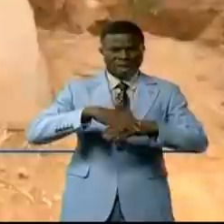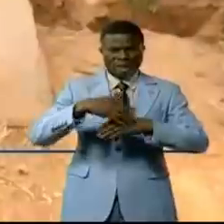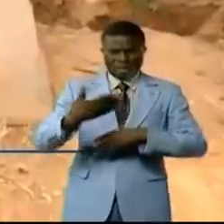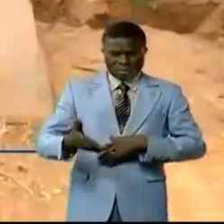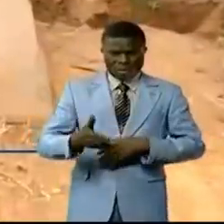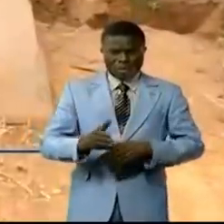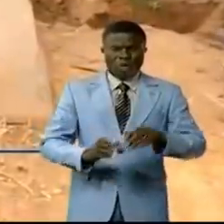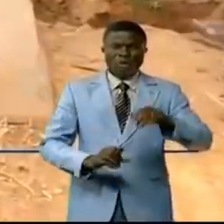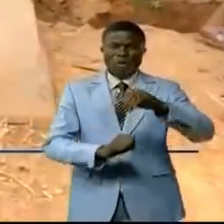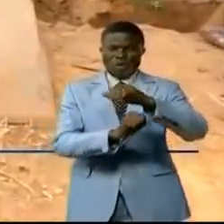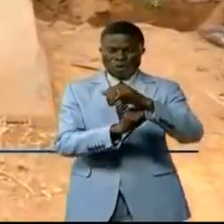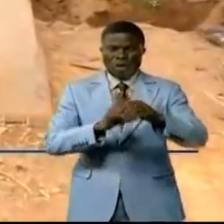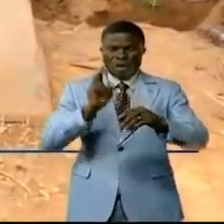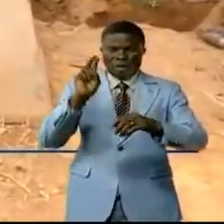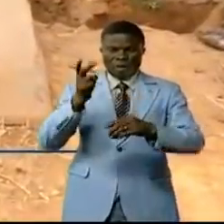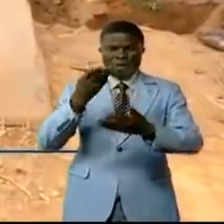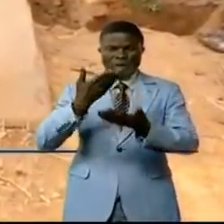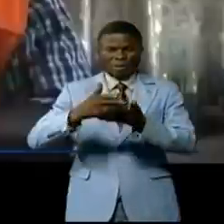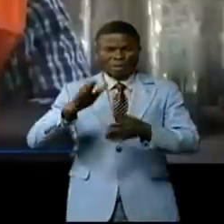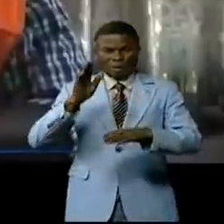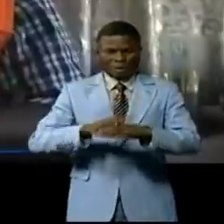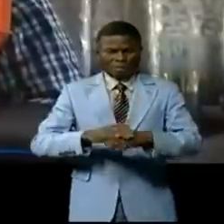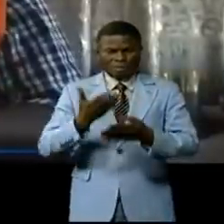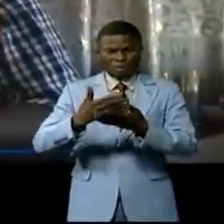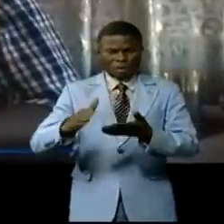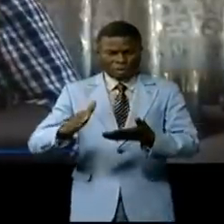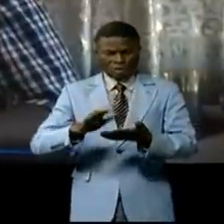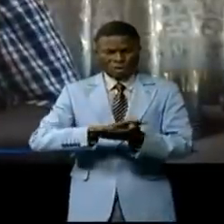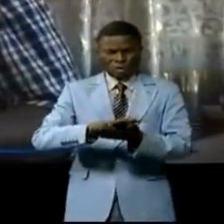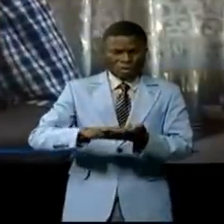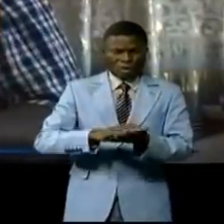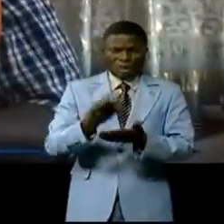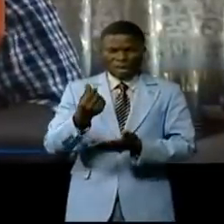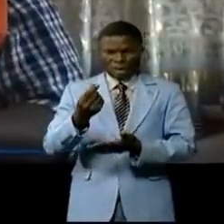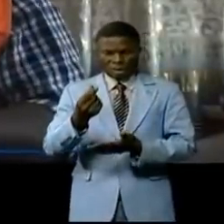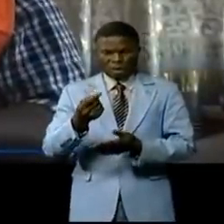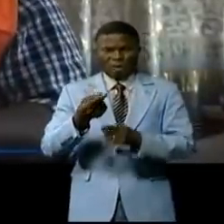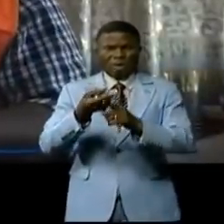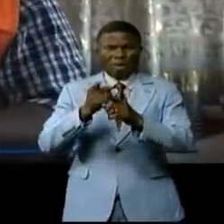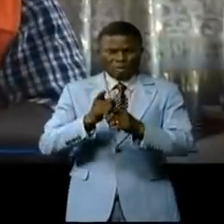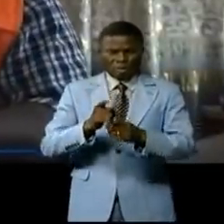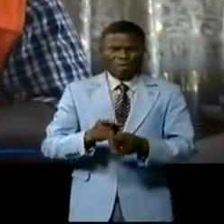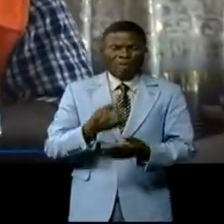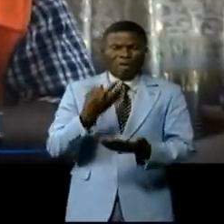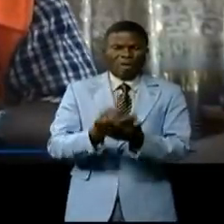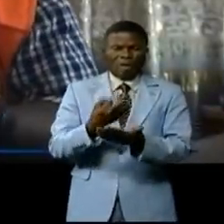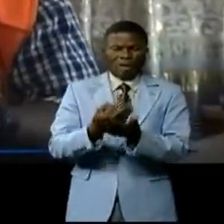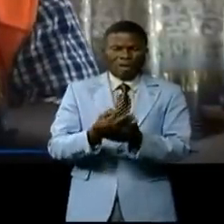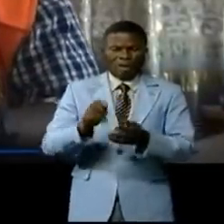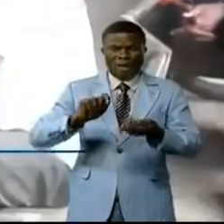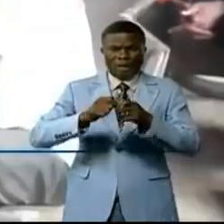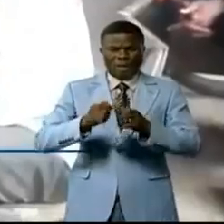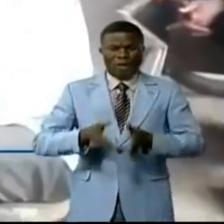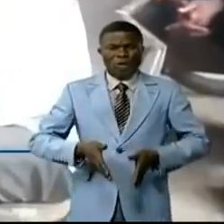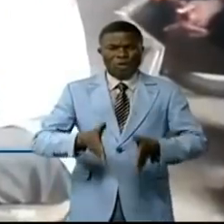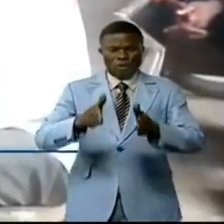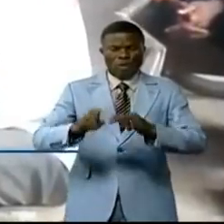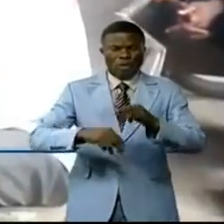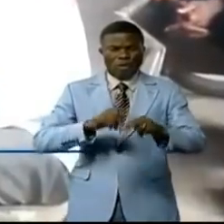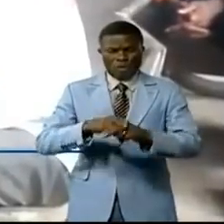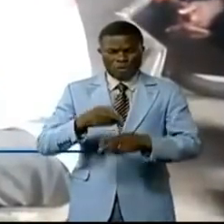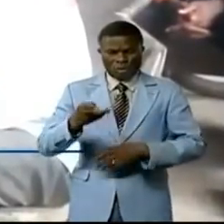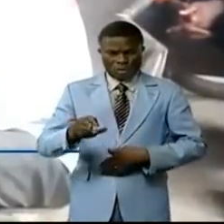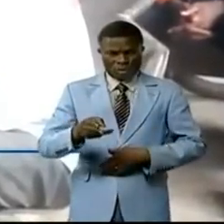nous entamons la deuxième phase, la partie route. Le financement provient du FONER, donc le Fonds d'entretien national routier. Et